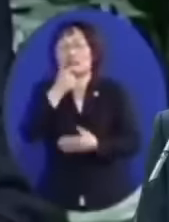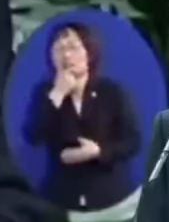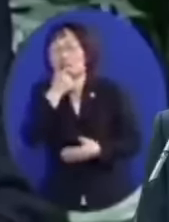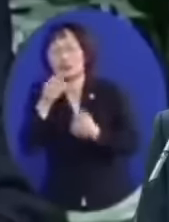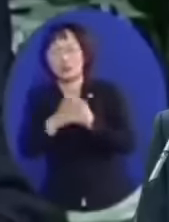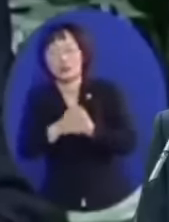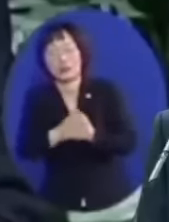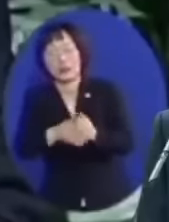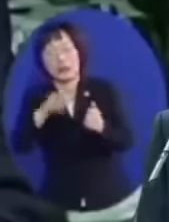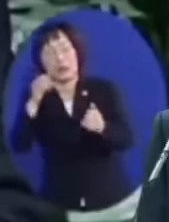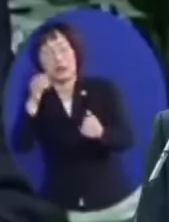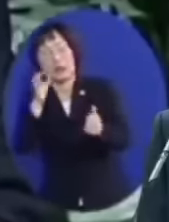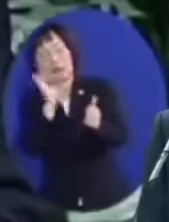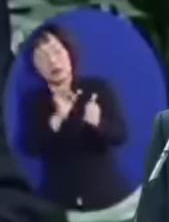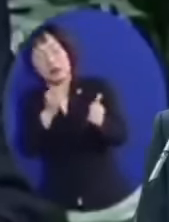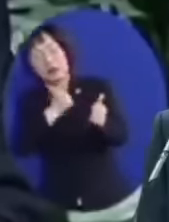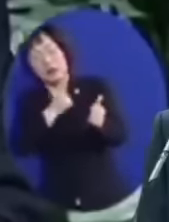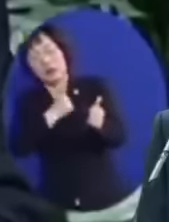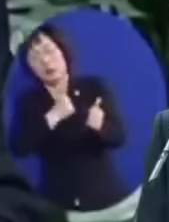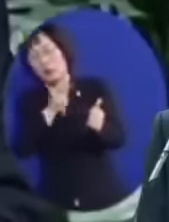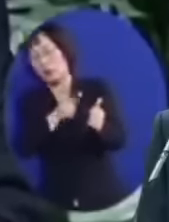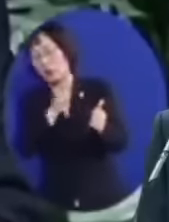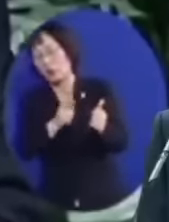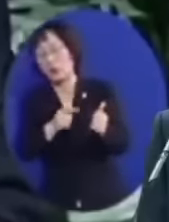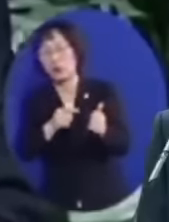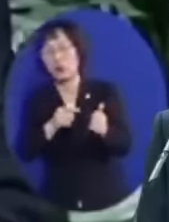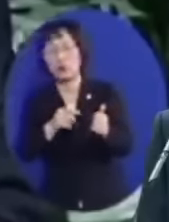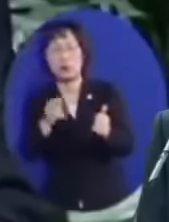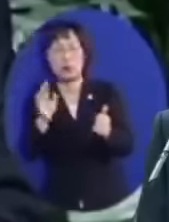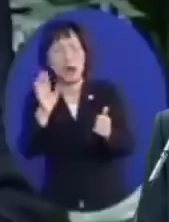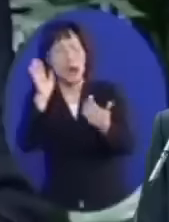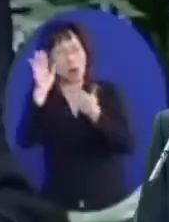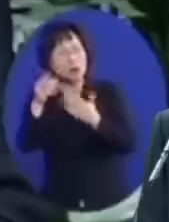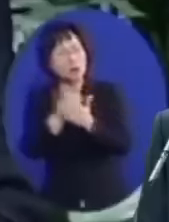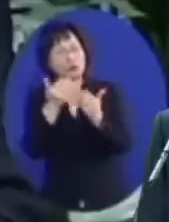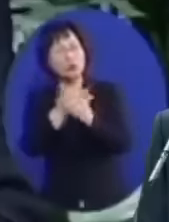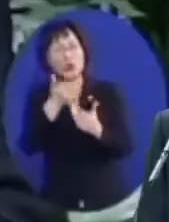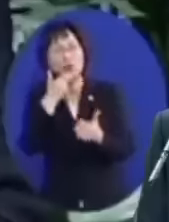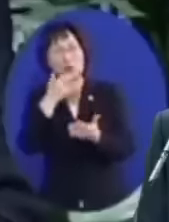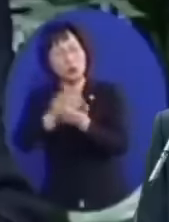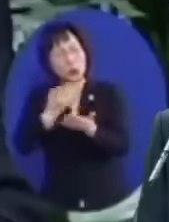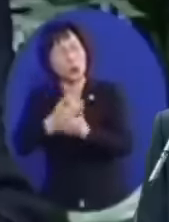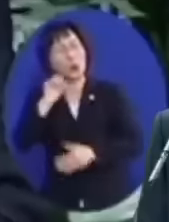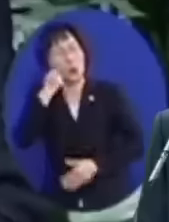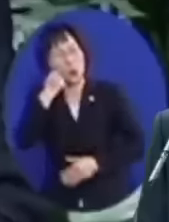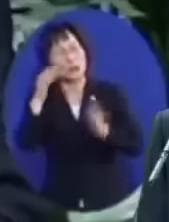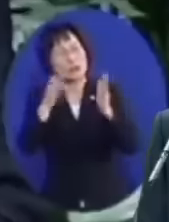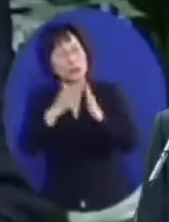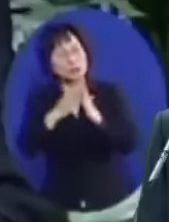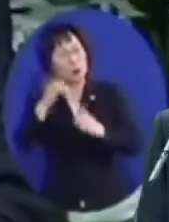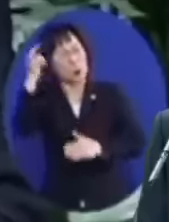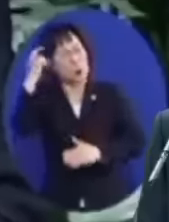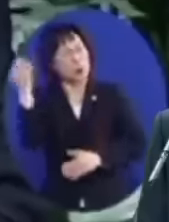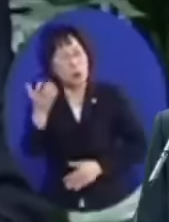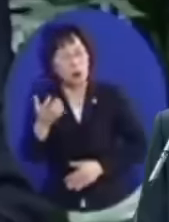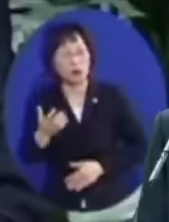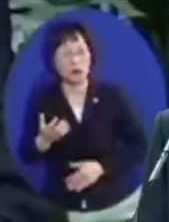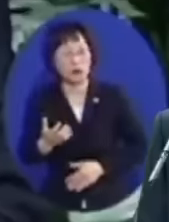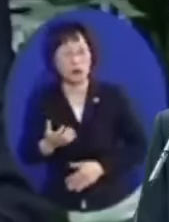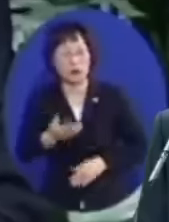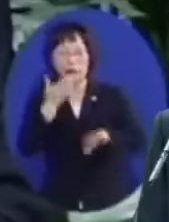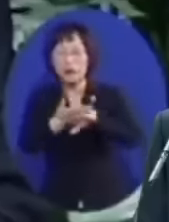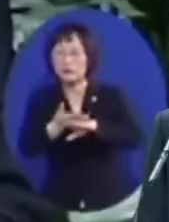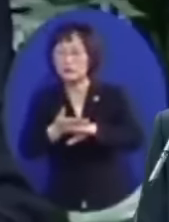했습니다. 저놈은 뭘 하겠냐? 저놈은 밥도 못 벌어먹을 것이고 우리 집안에 큰 골칫거리라고. 다른 형제들은 다 취직을